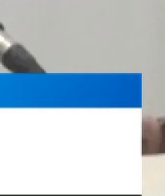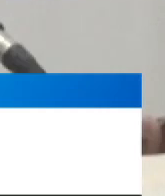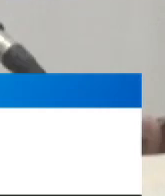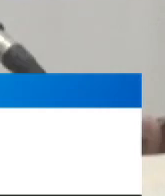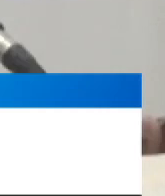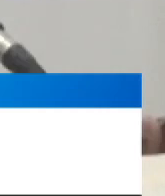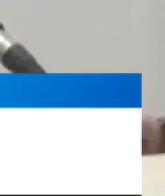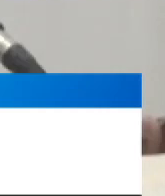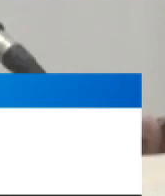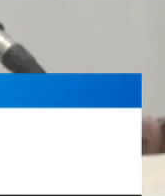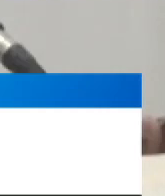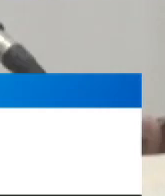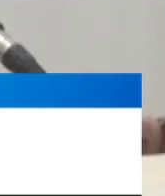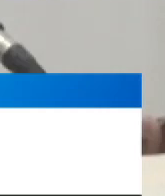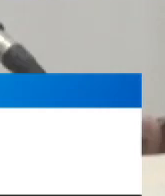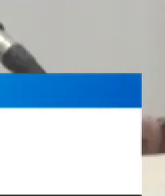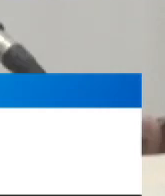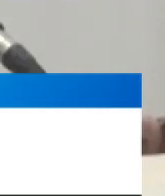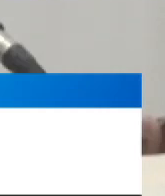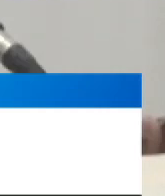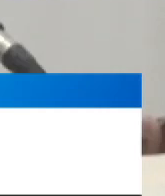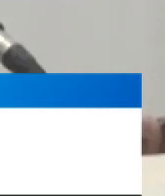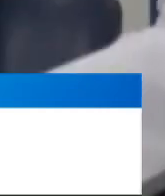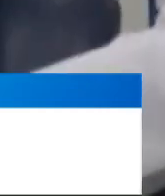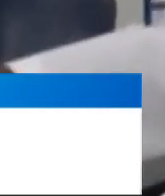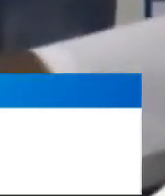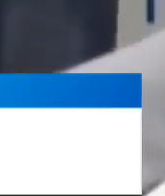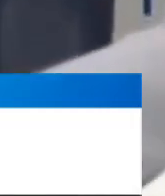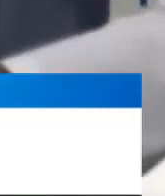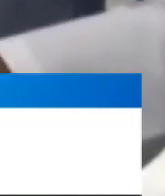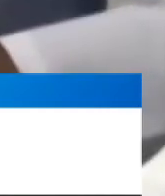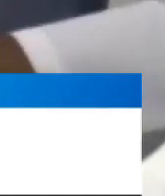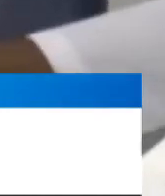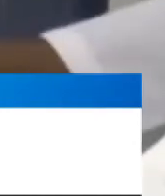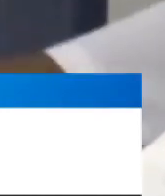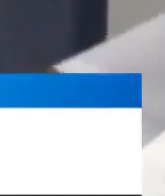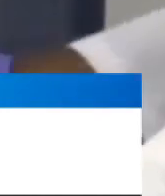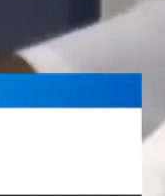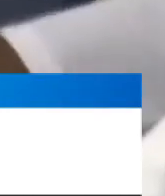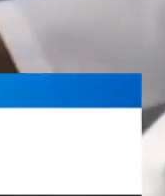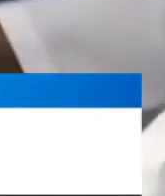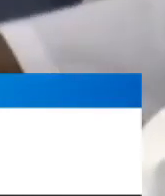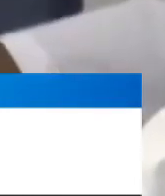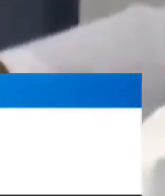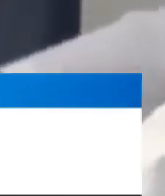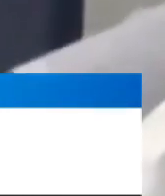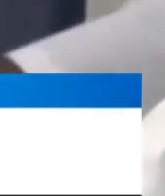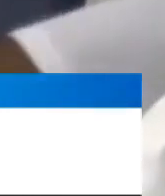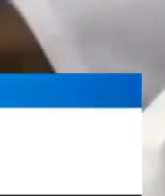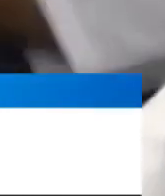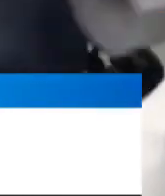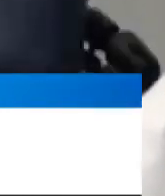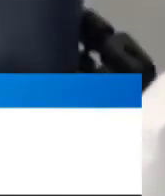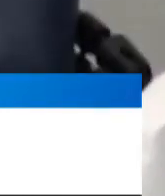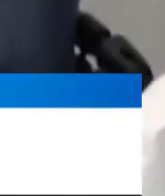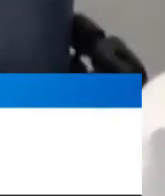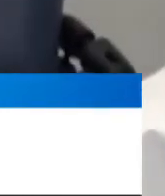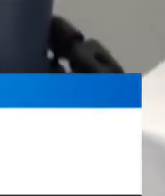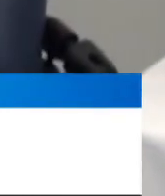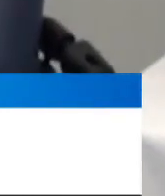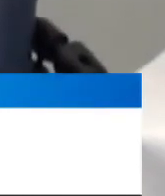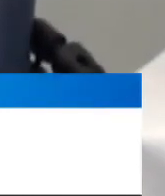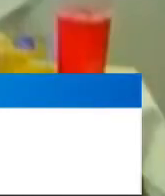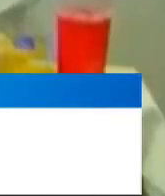promote public confidence in the safety of the vaccine. I encourage everyone to take the vaccine. I saw a lot